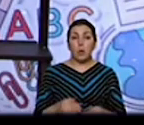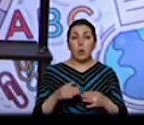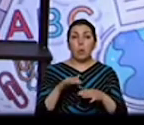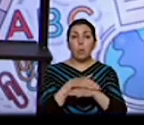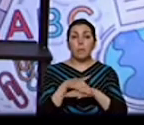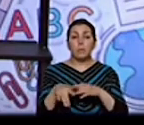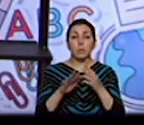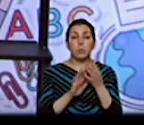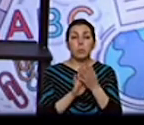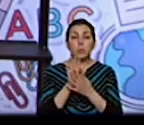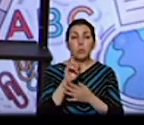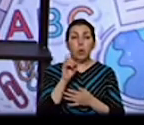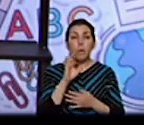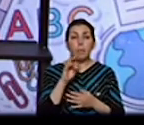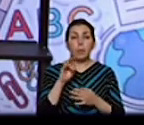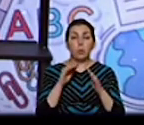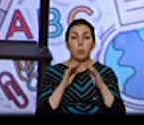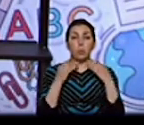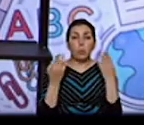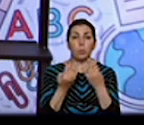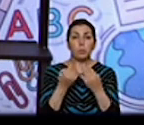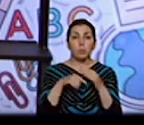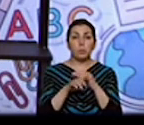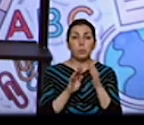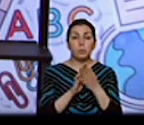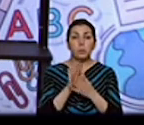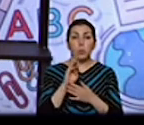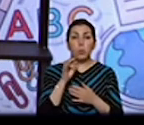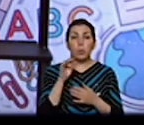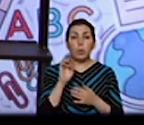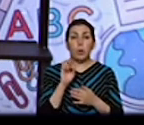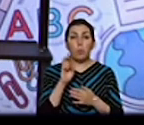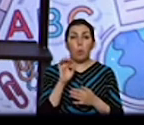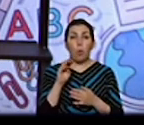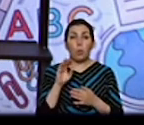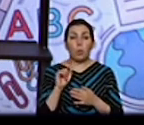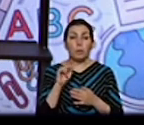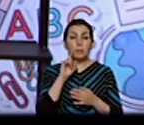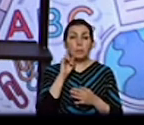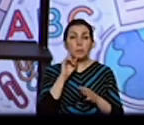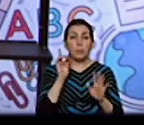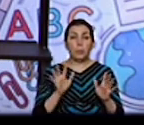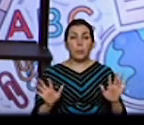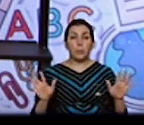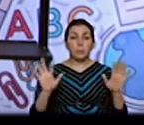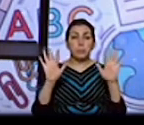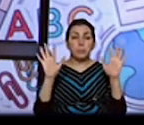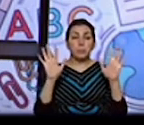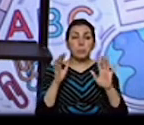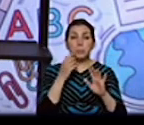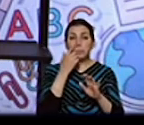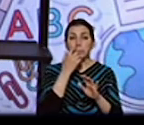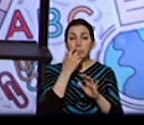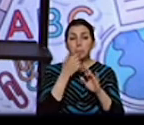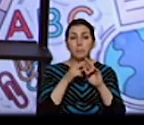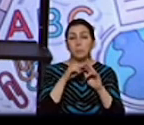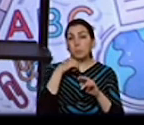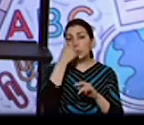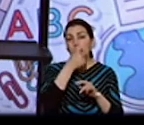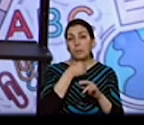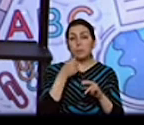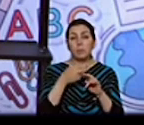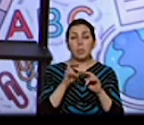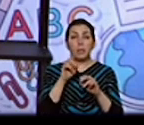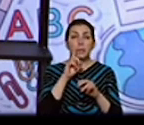Hovlilarda o'stiriladigan mana bunday ligustrum va tuya butalari yashil devorlar hosil qiladi. Ular yil